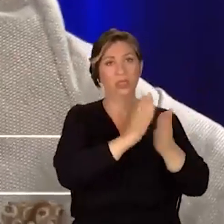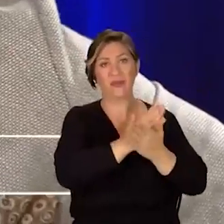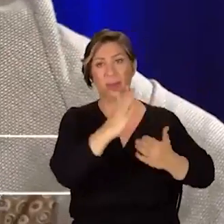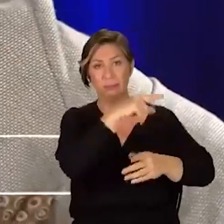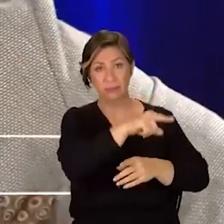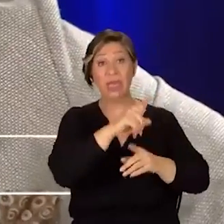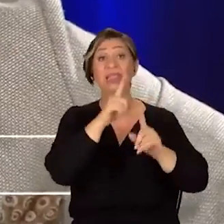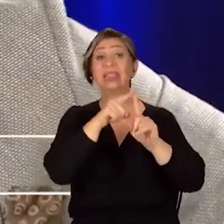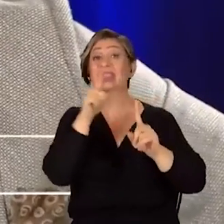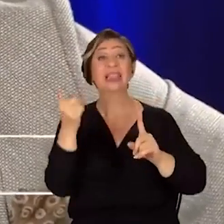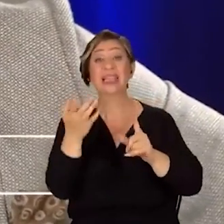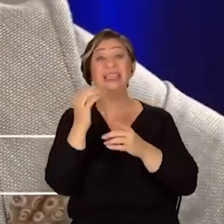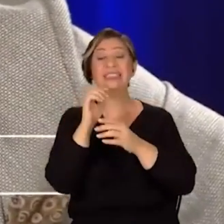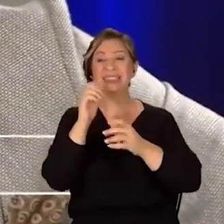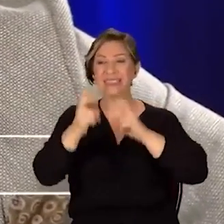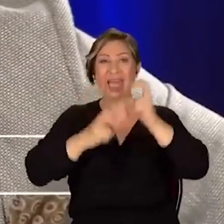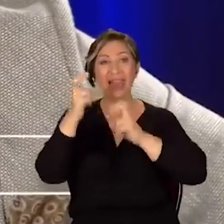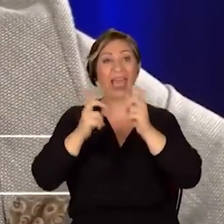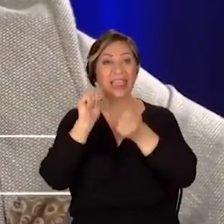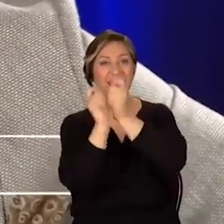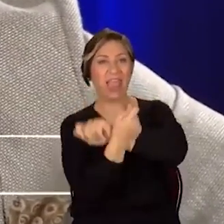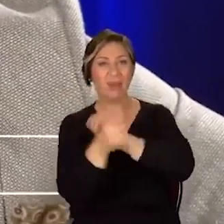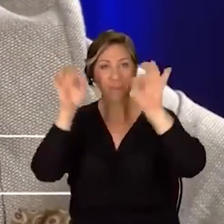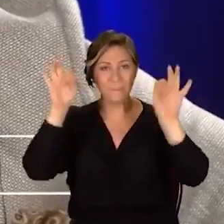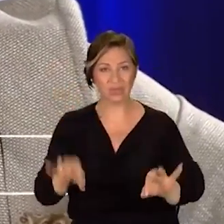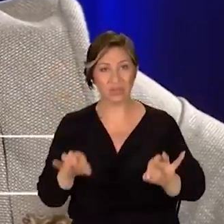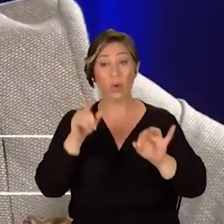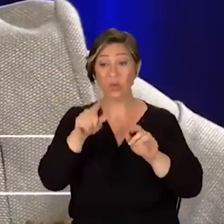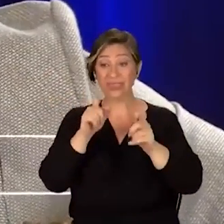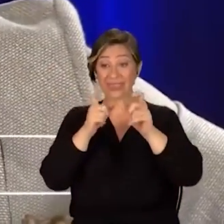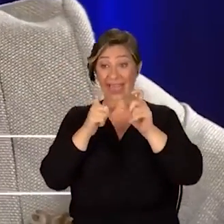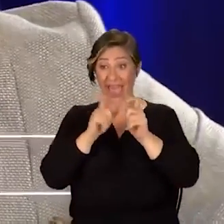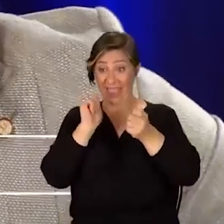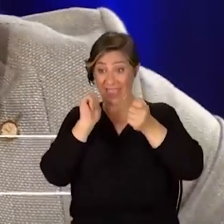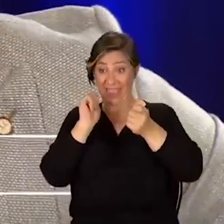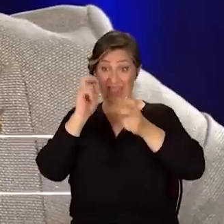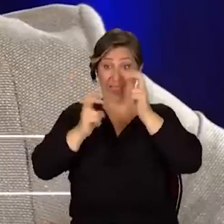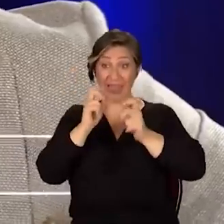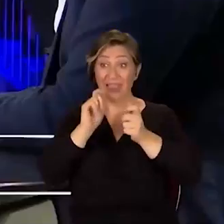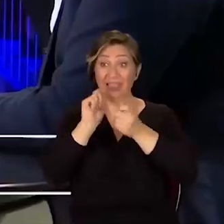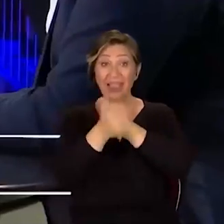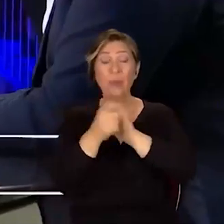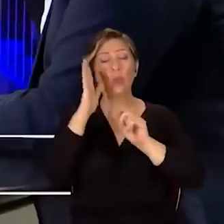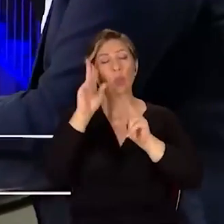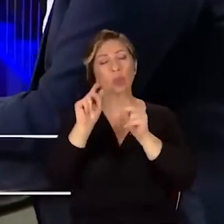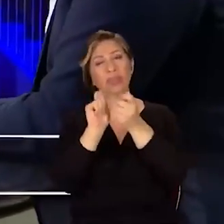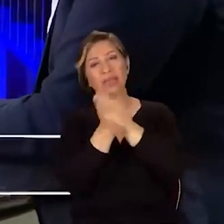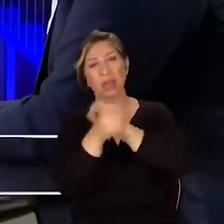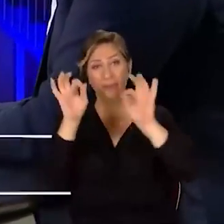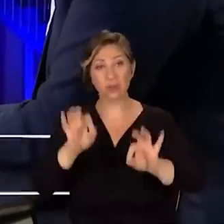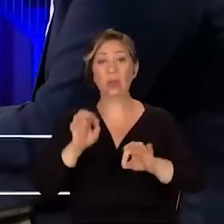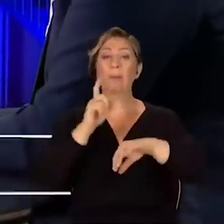Ama ta ki ne zaman sanayi devrine gelene kadar, sanayi devrine geldiği zaman uyku değişmeye başlıyor. Artık belli